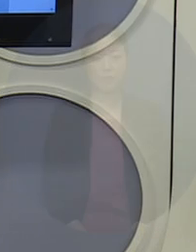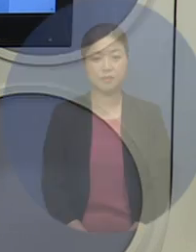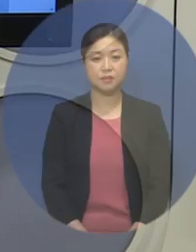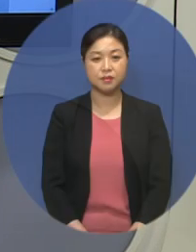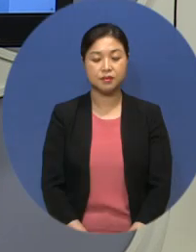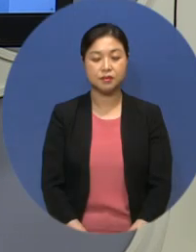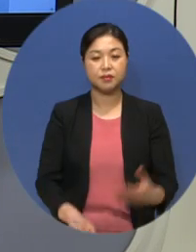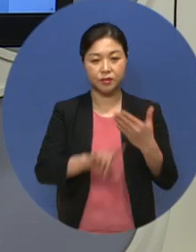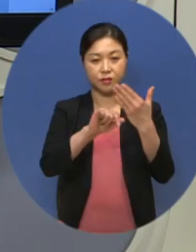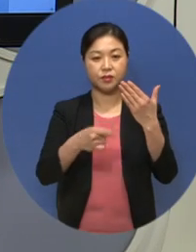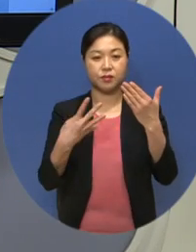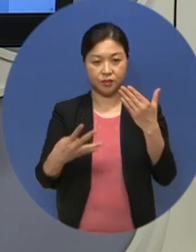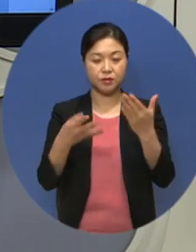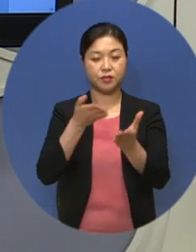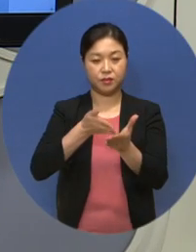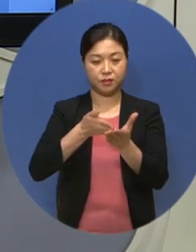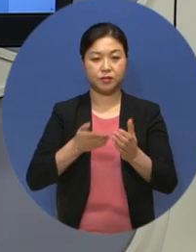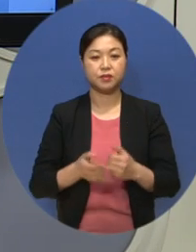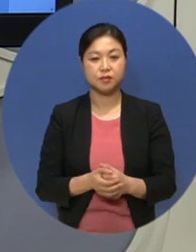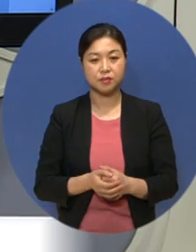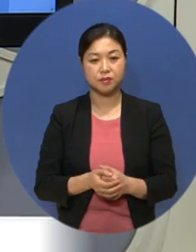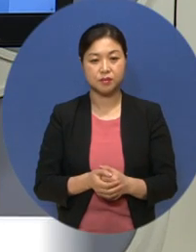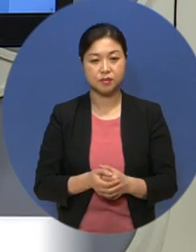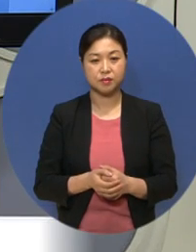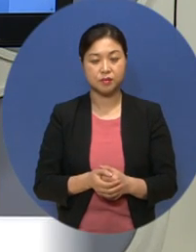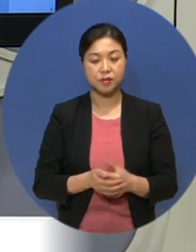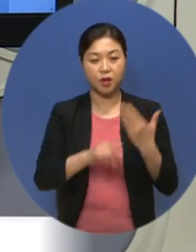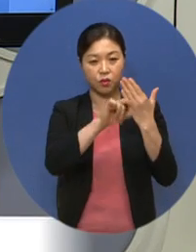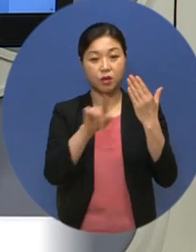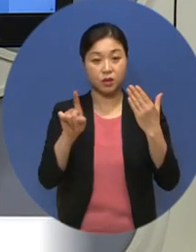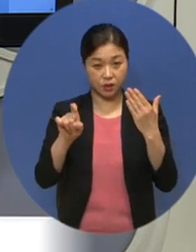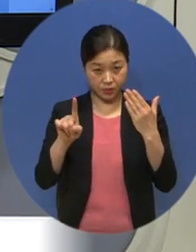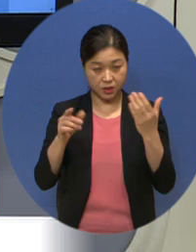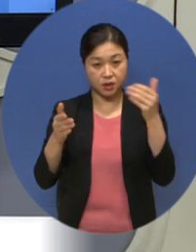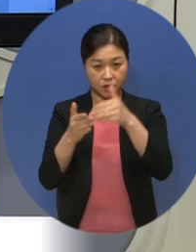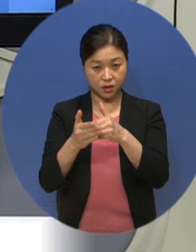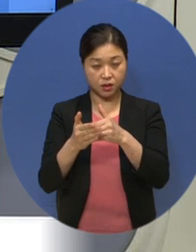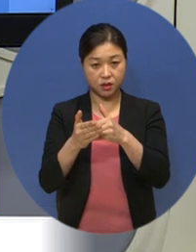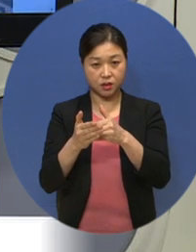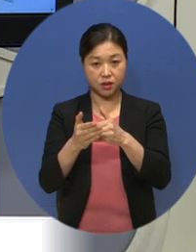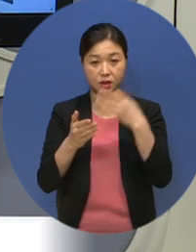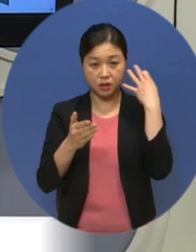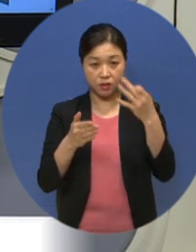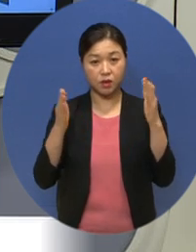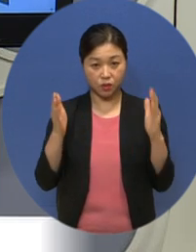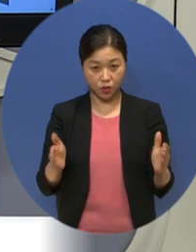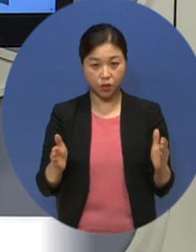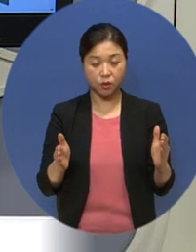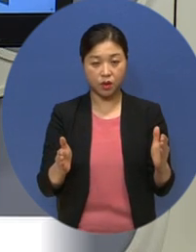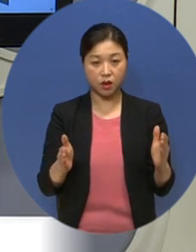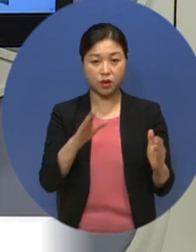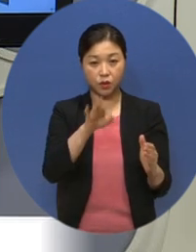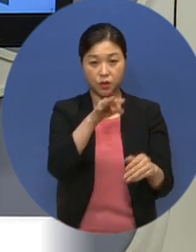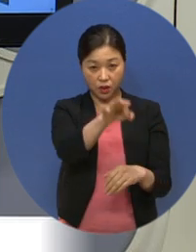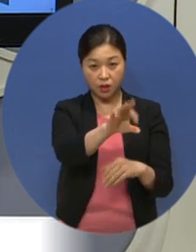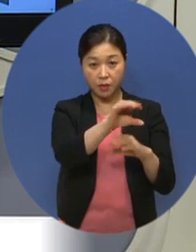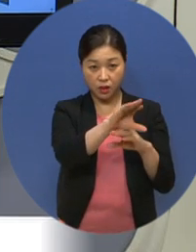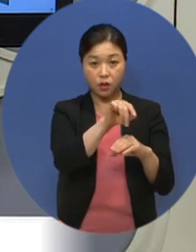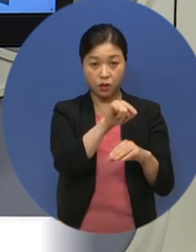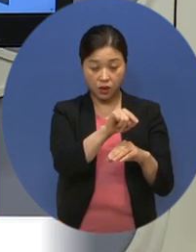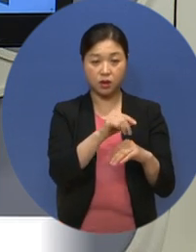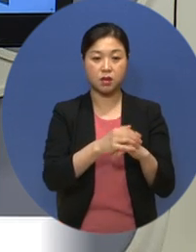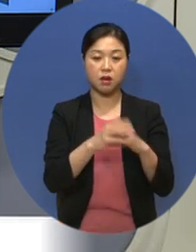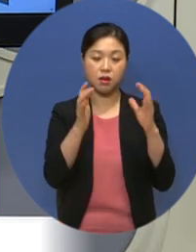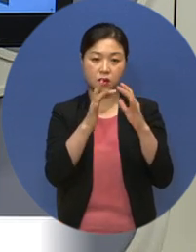9월 4일 만만한 했습니다 오는 11일까지 2주간 모든 요 료 방송에서 온라인 특강 을 추가 비용